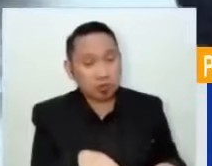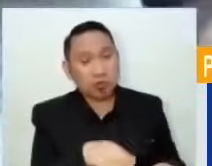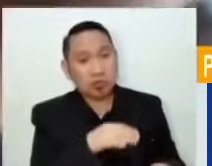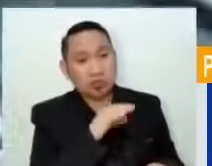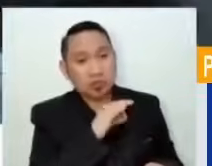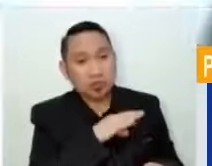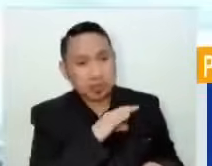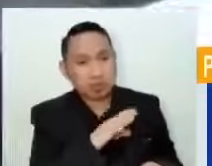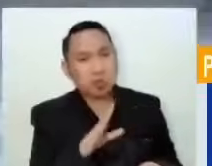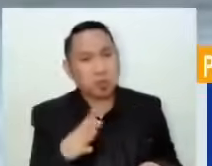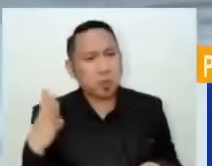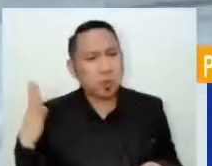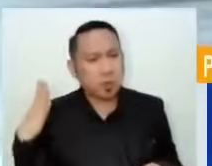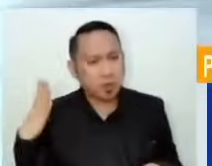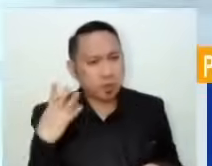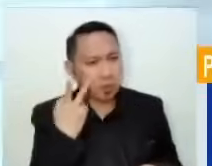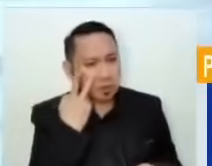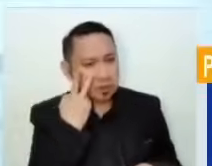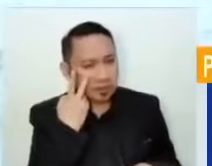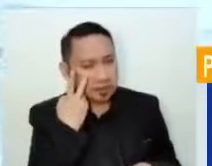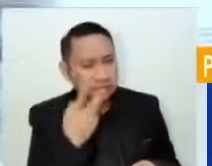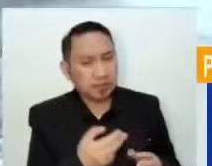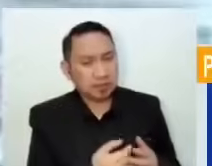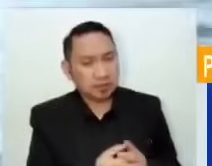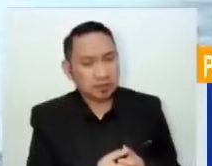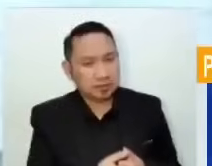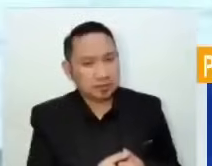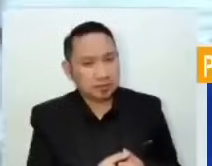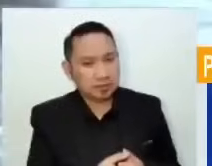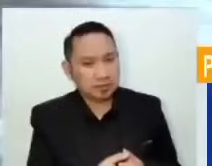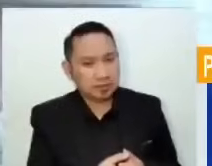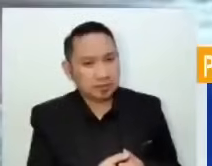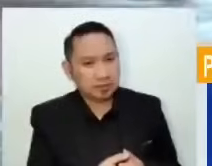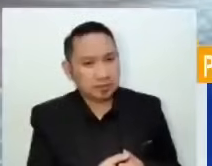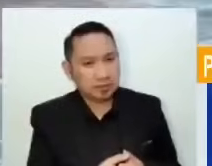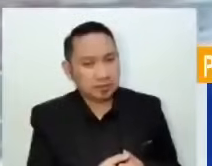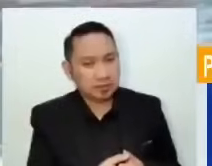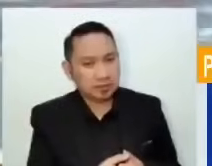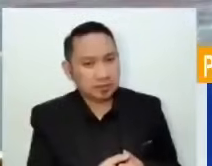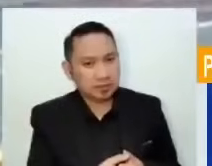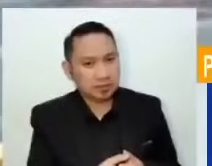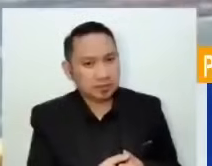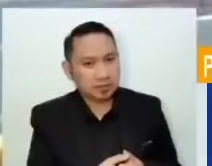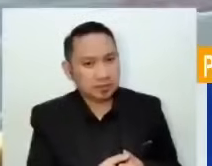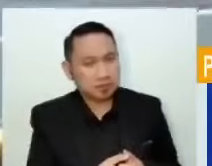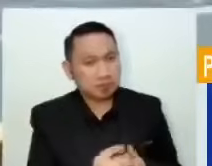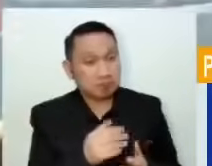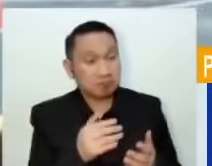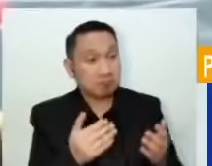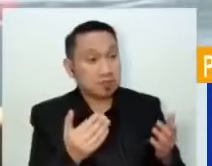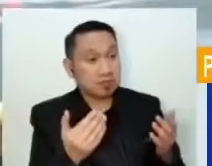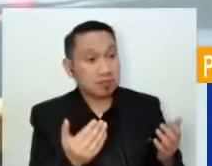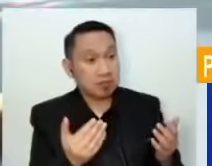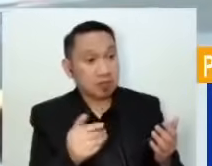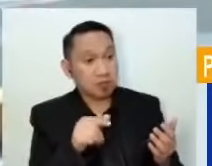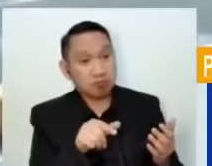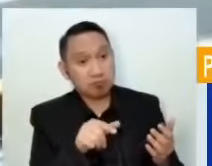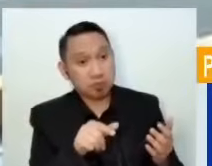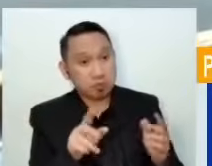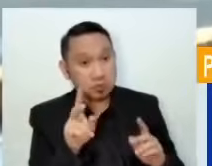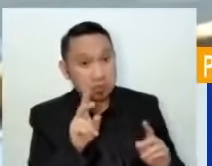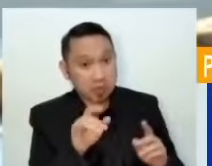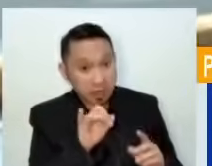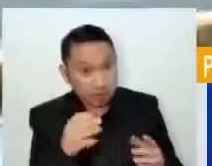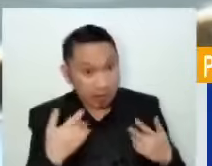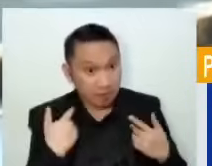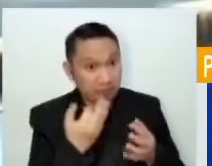bibiyahe po ngayong umaga o ngayong araw na ito. At dahil siyempre po, pipiliin po ng ating mga kababayan yung libreng sakay o gardoon sa